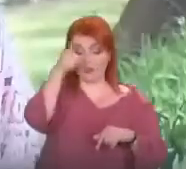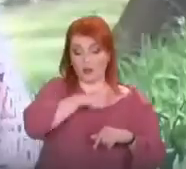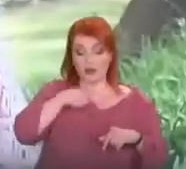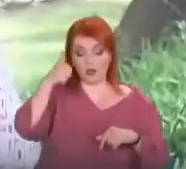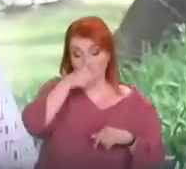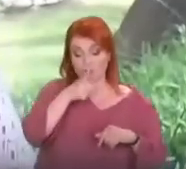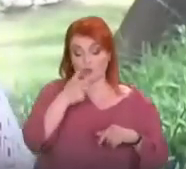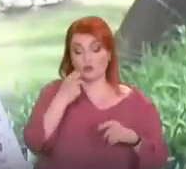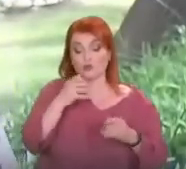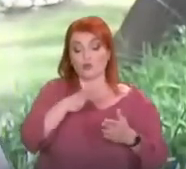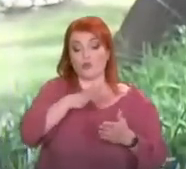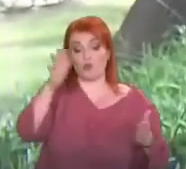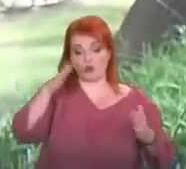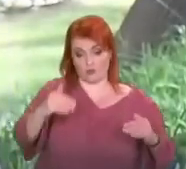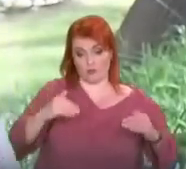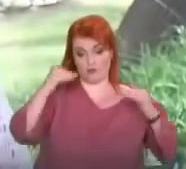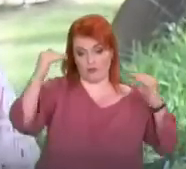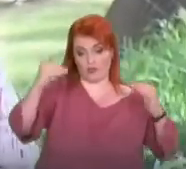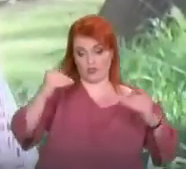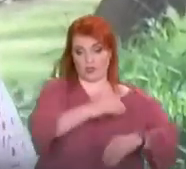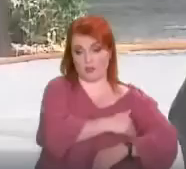în special în Janan Sabil.